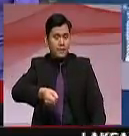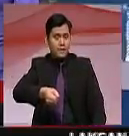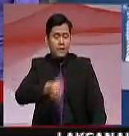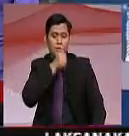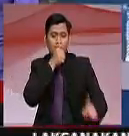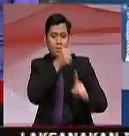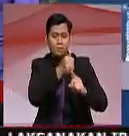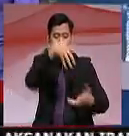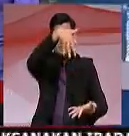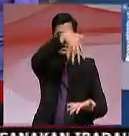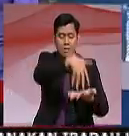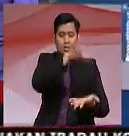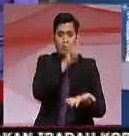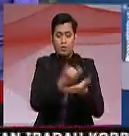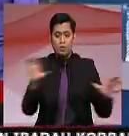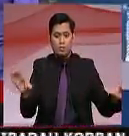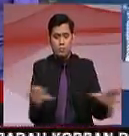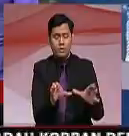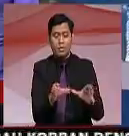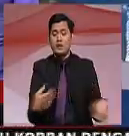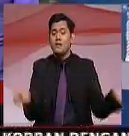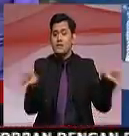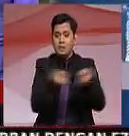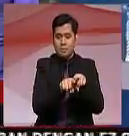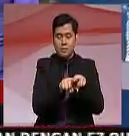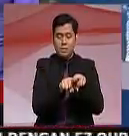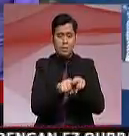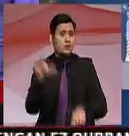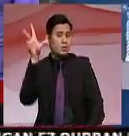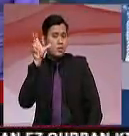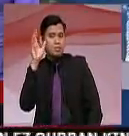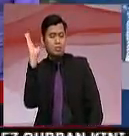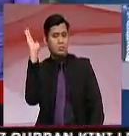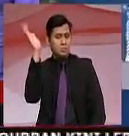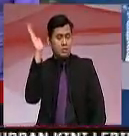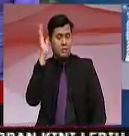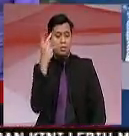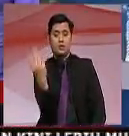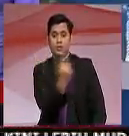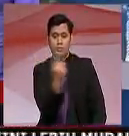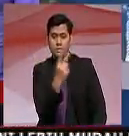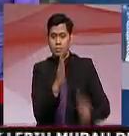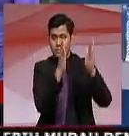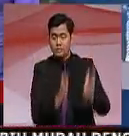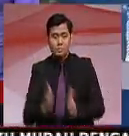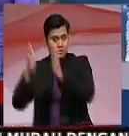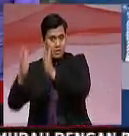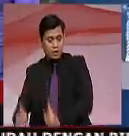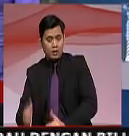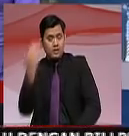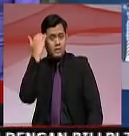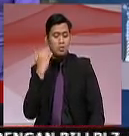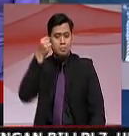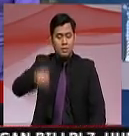memerintahkan hukuman pencuri itu dilaksanakan serentak selepas mendengar hujan kedua belah pihak Hakim turun benarkan hukuman